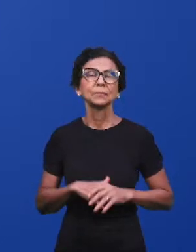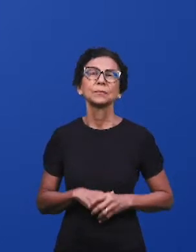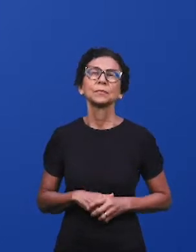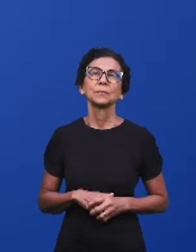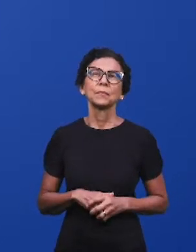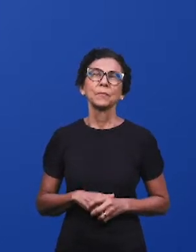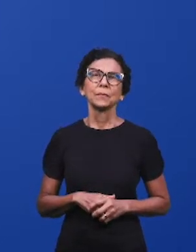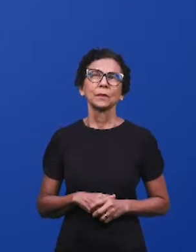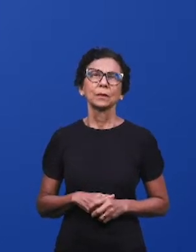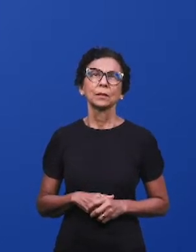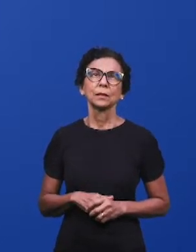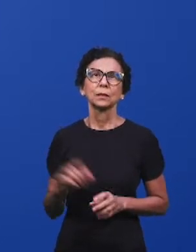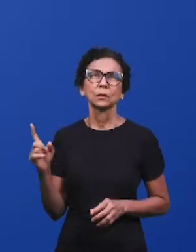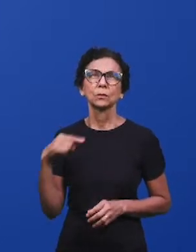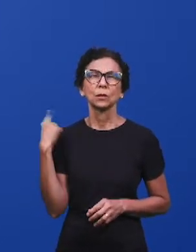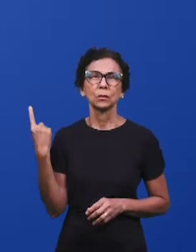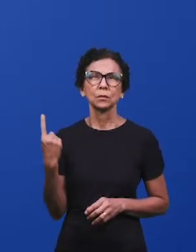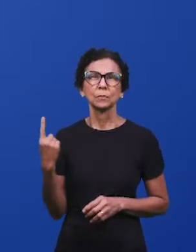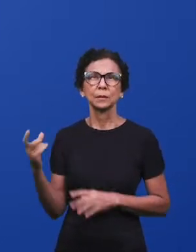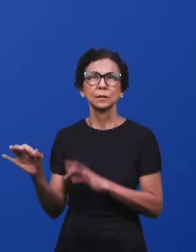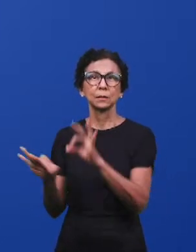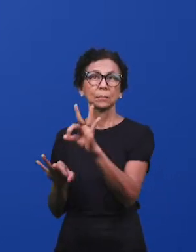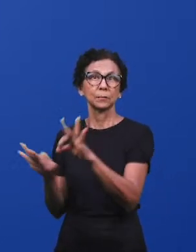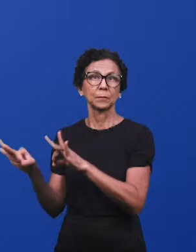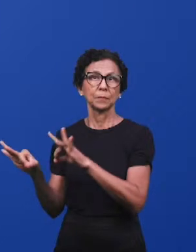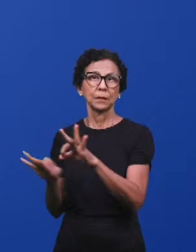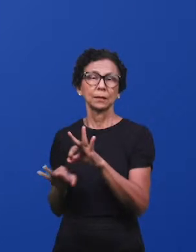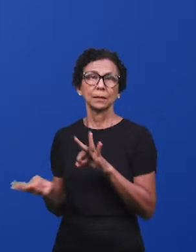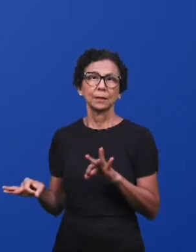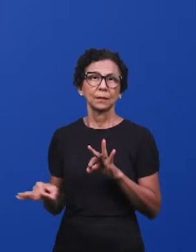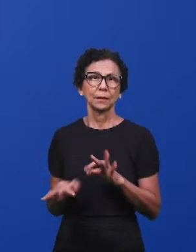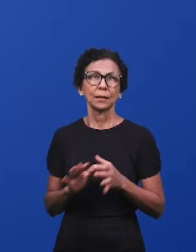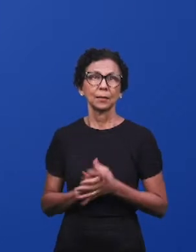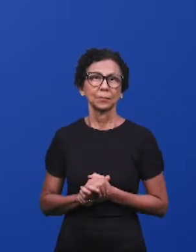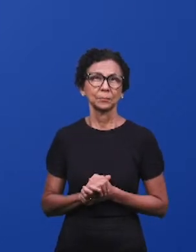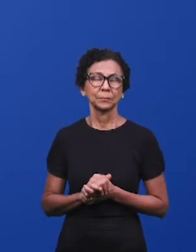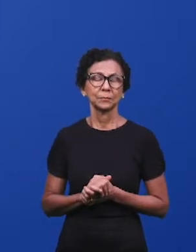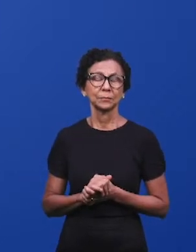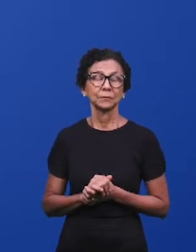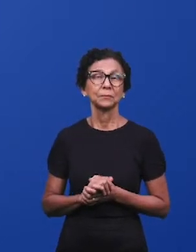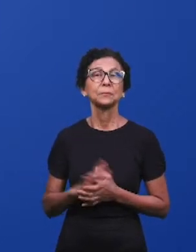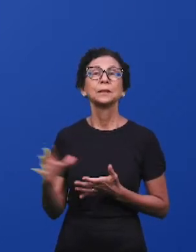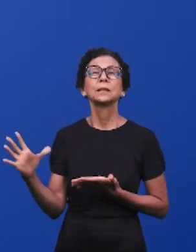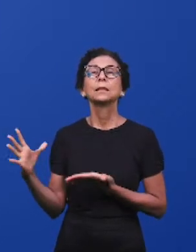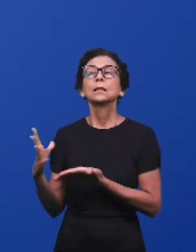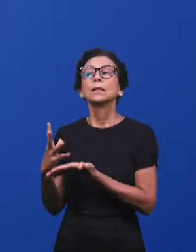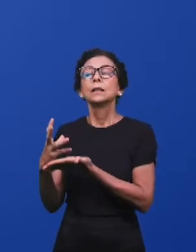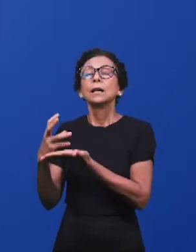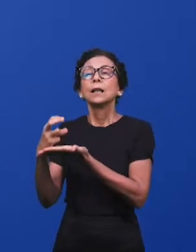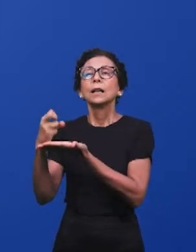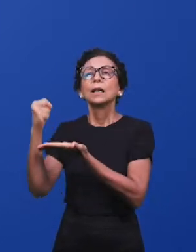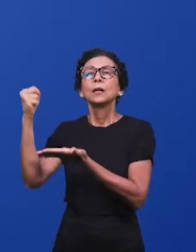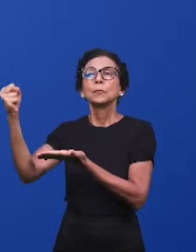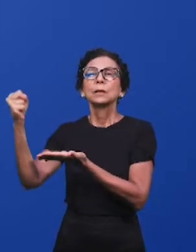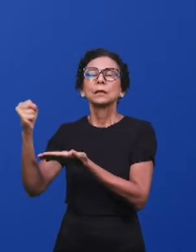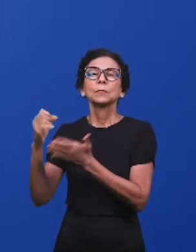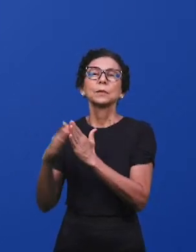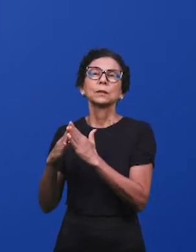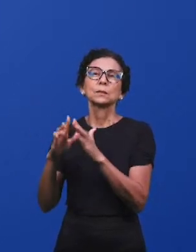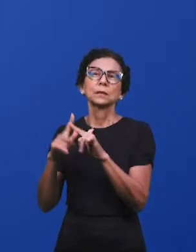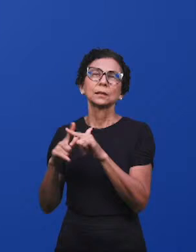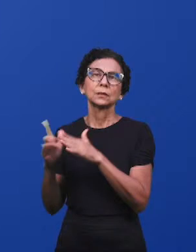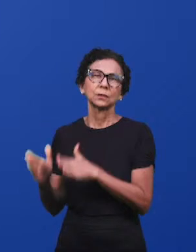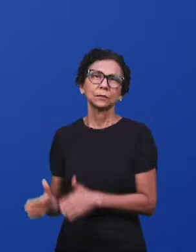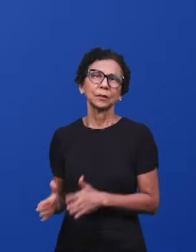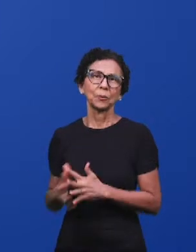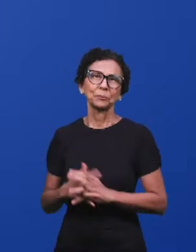o per tribolazione in cui dobbiamo prepararci per